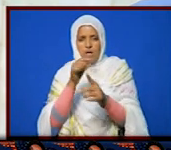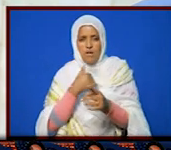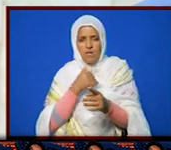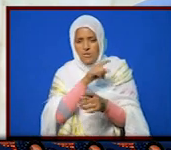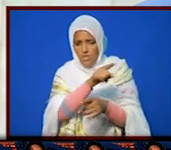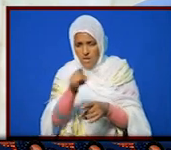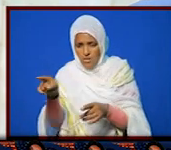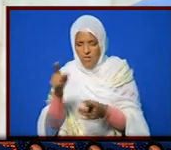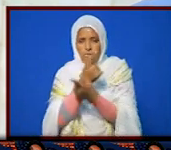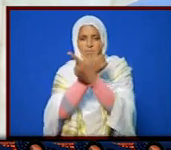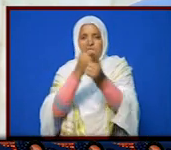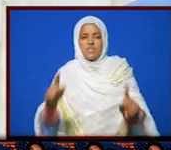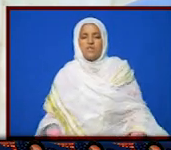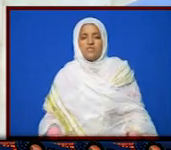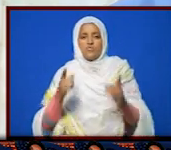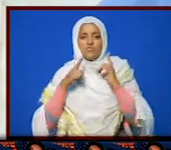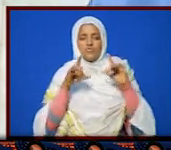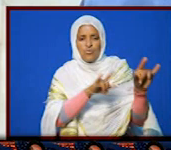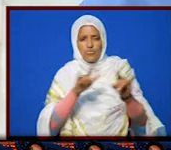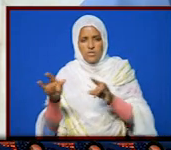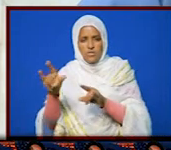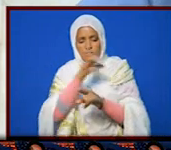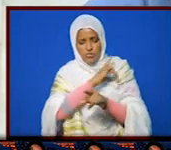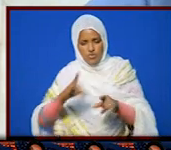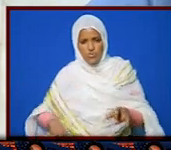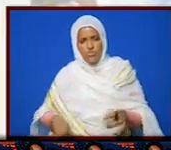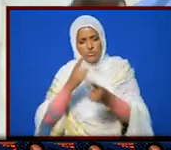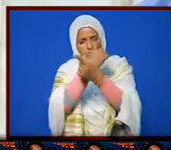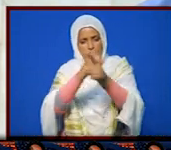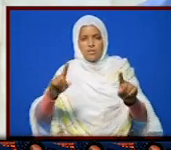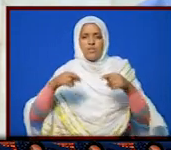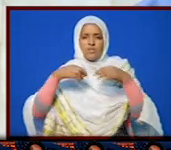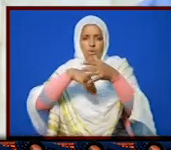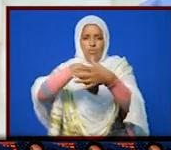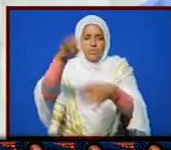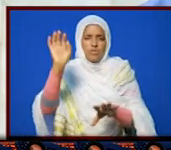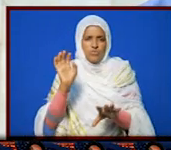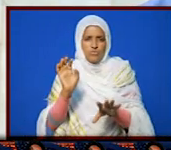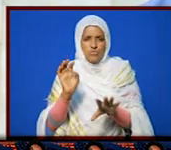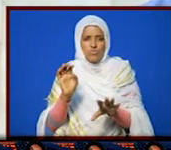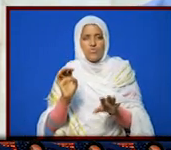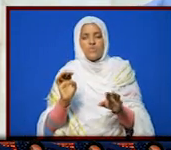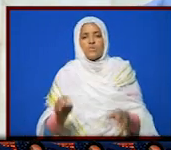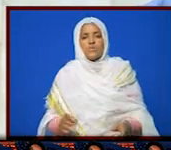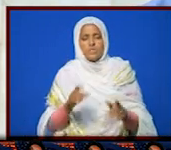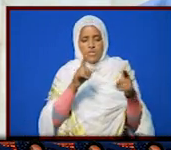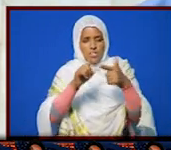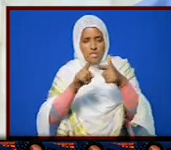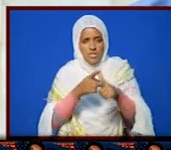ላይ አንድ ቃል እናንተ በነጻነት ትኖሩ ዘንድ ክርስቶስ ነጻነት አወጣችሁ፣ በነጻነት ትኖሩ